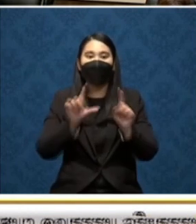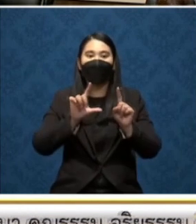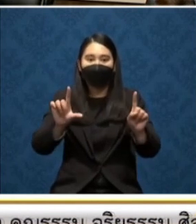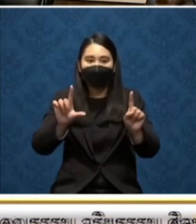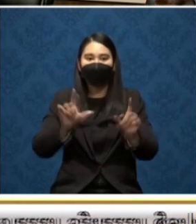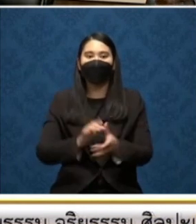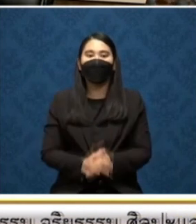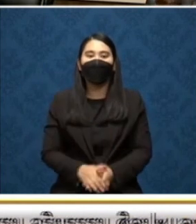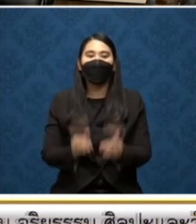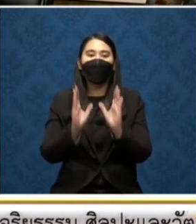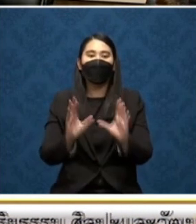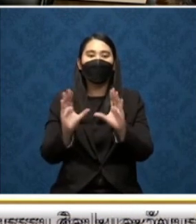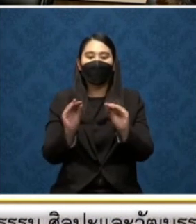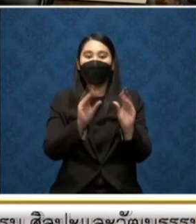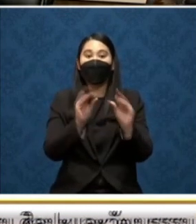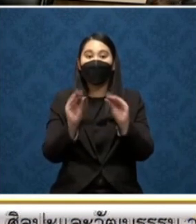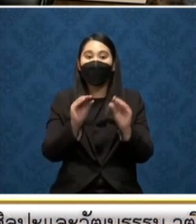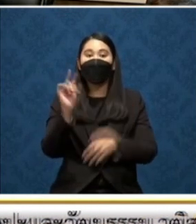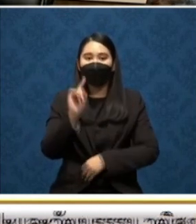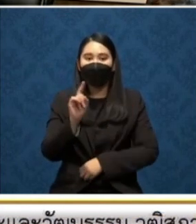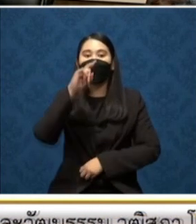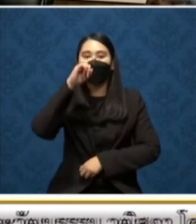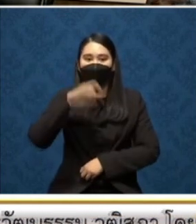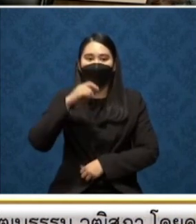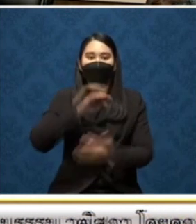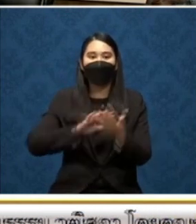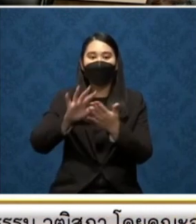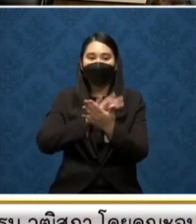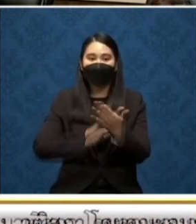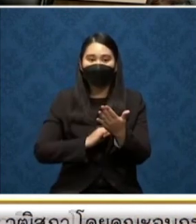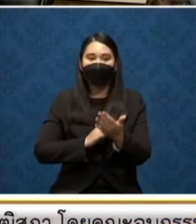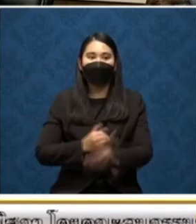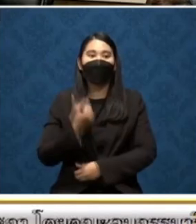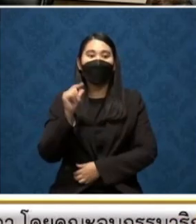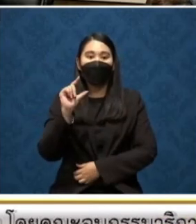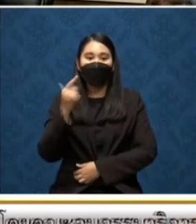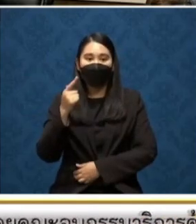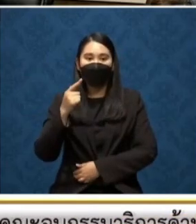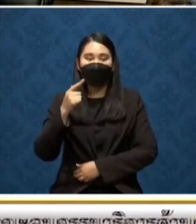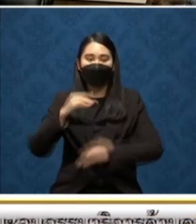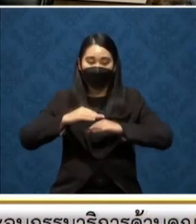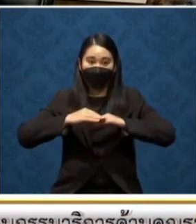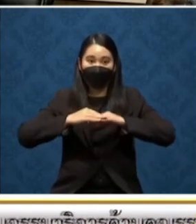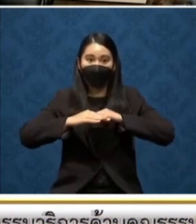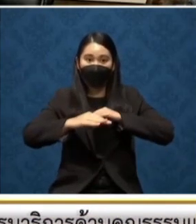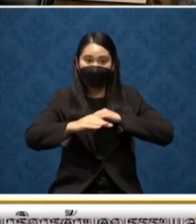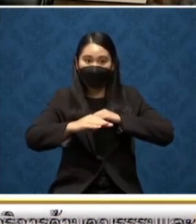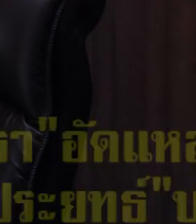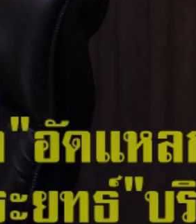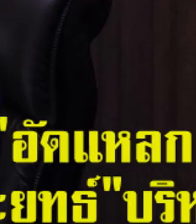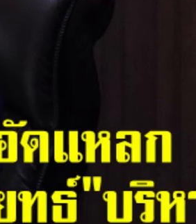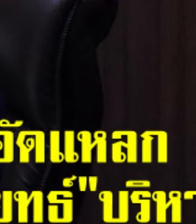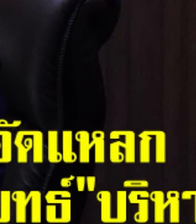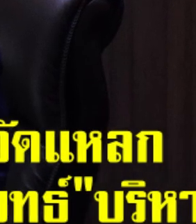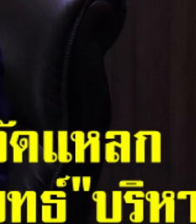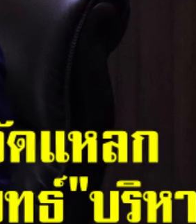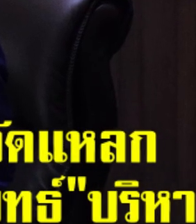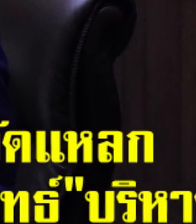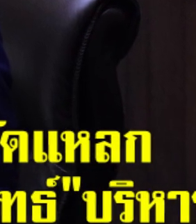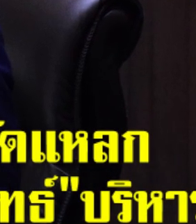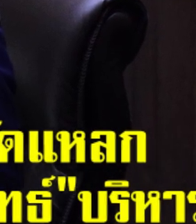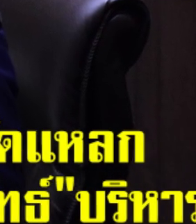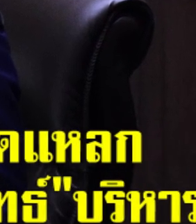าดูว่าคุณชูวิทย์กมลวิศิษฐ์เนี่ยที่ออกมาเปิดโปงออกมาแฉเรื่องนี้จะว่ากันอย่างไรระดับชูวิทย์แล้วชัดเจนนะฮะ